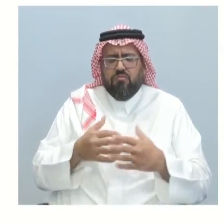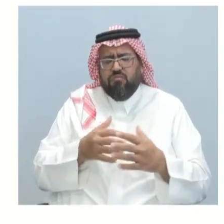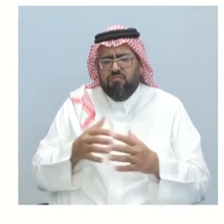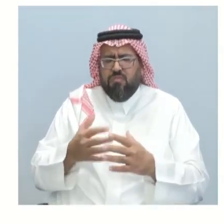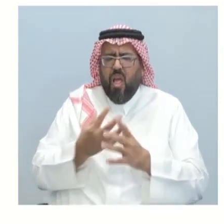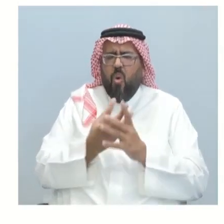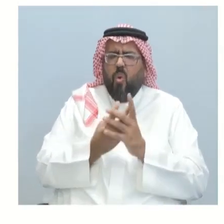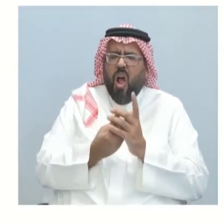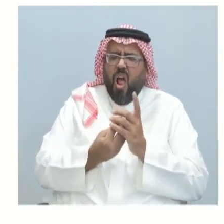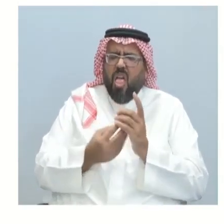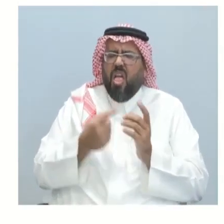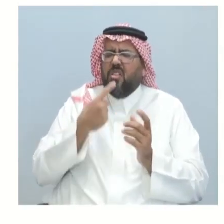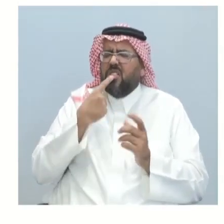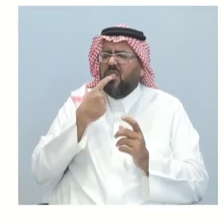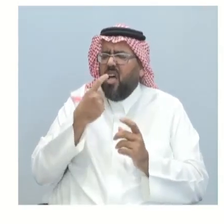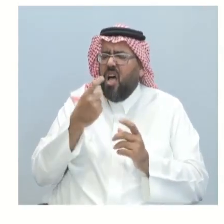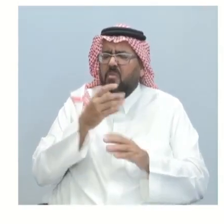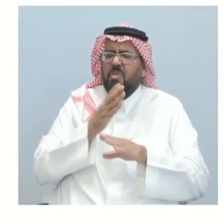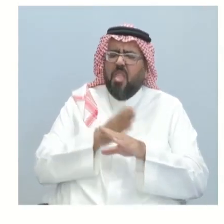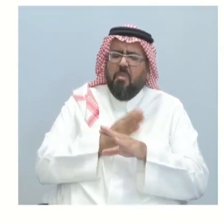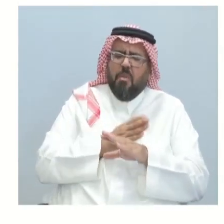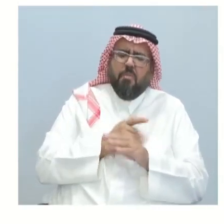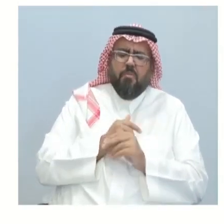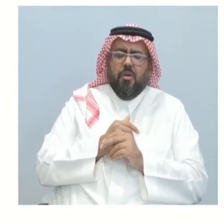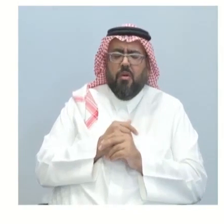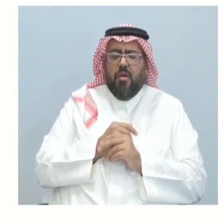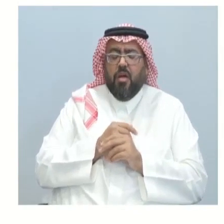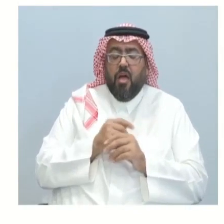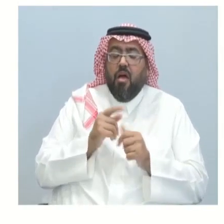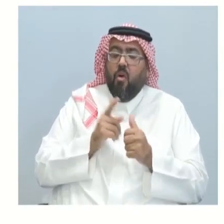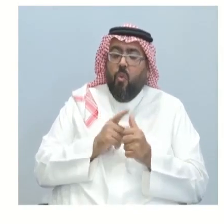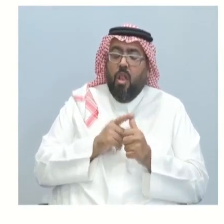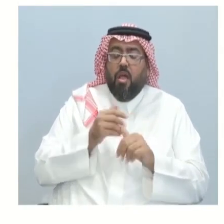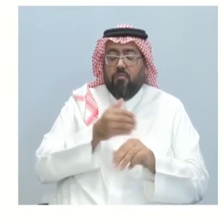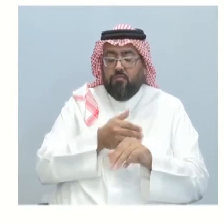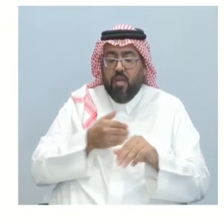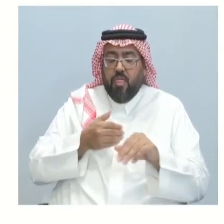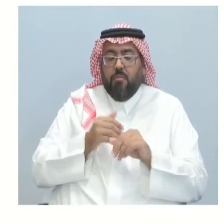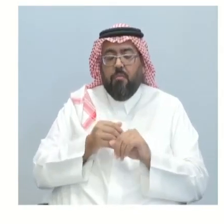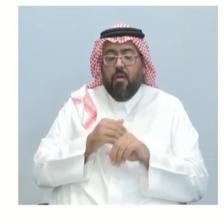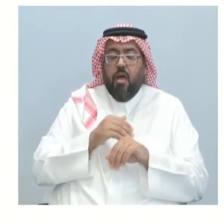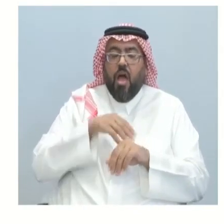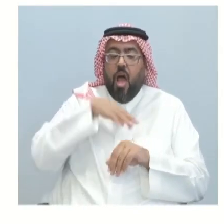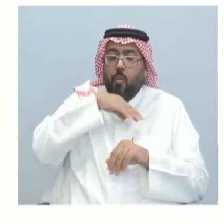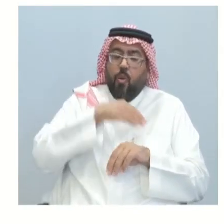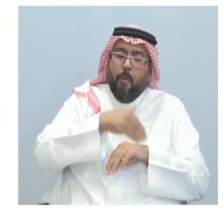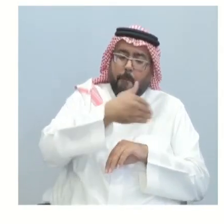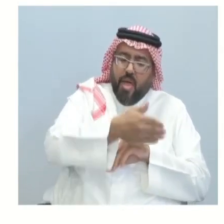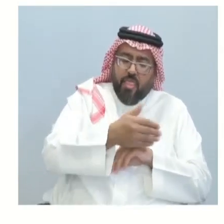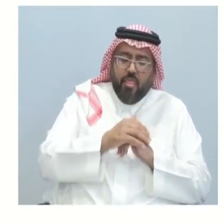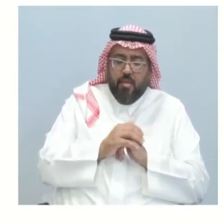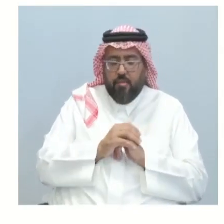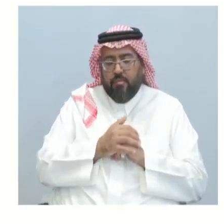والالام وغير ذلك فقدم حق الام على حق الاب